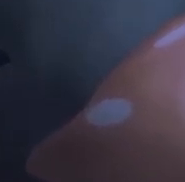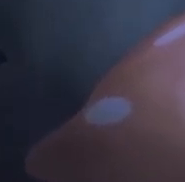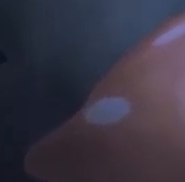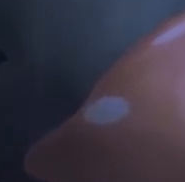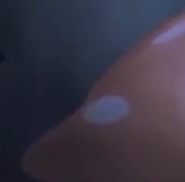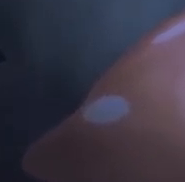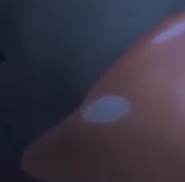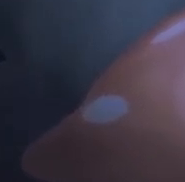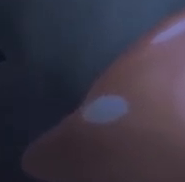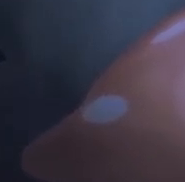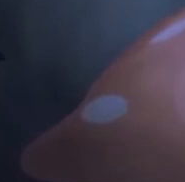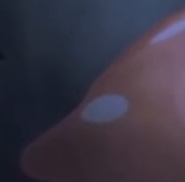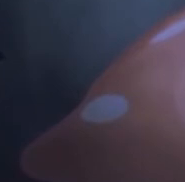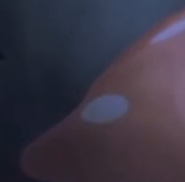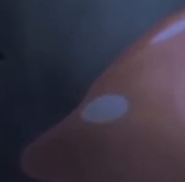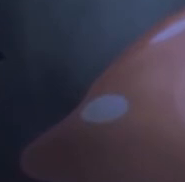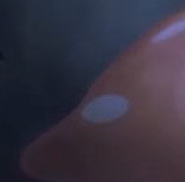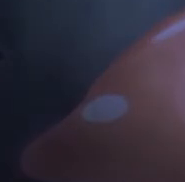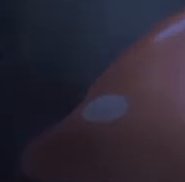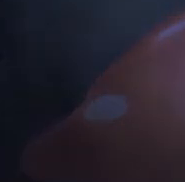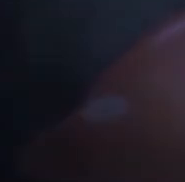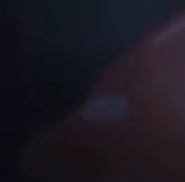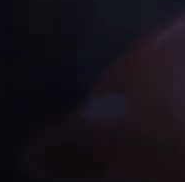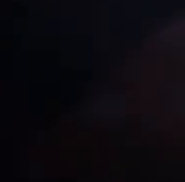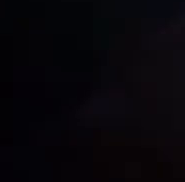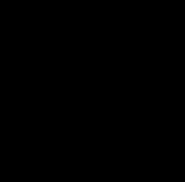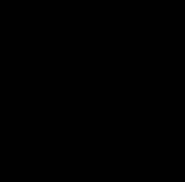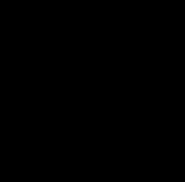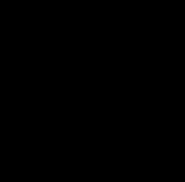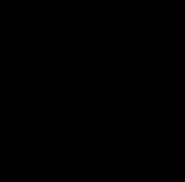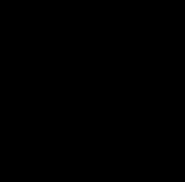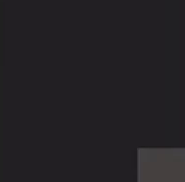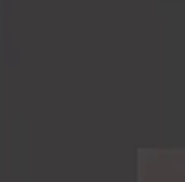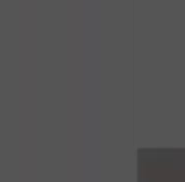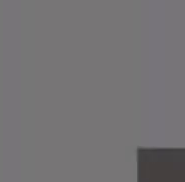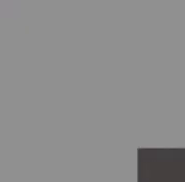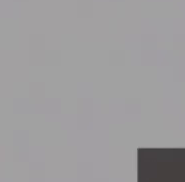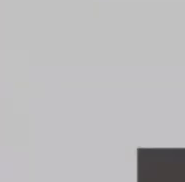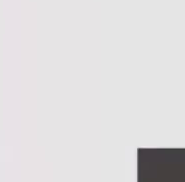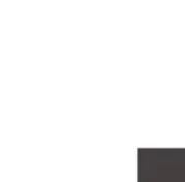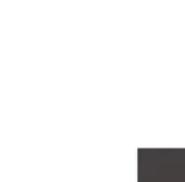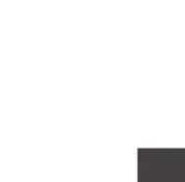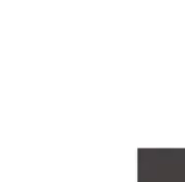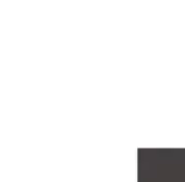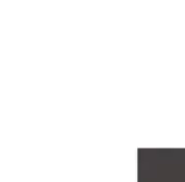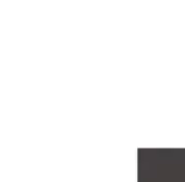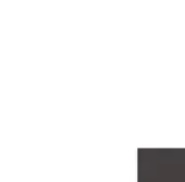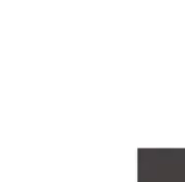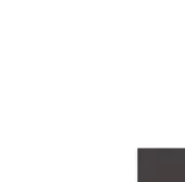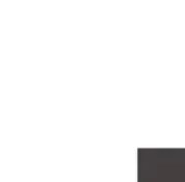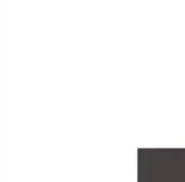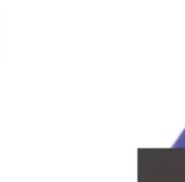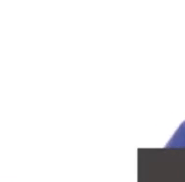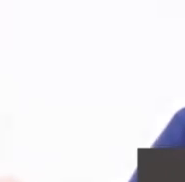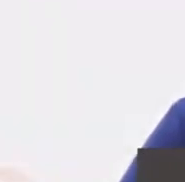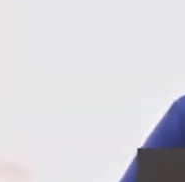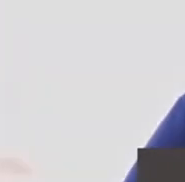عم بزعل ليش هيك حياة